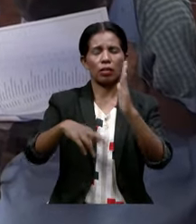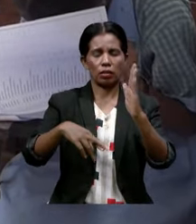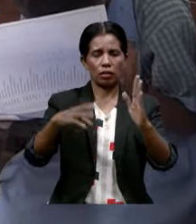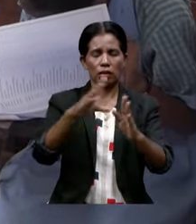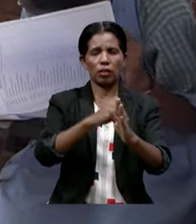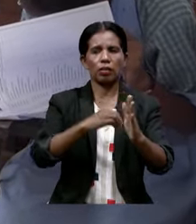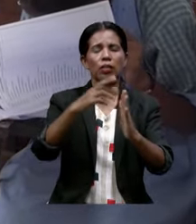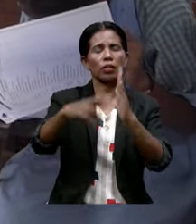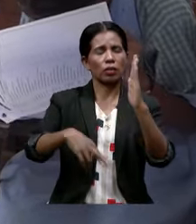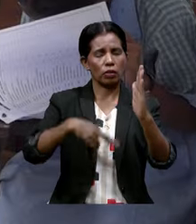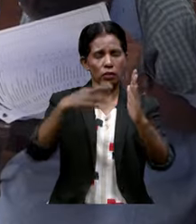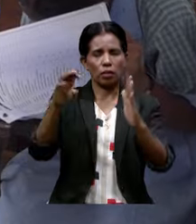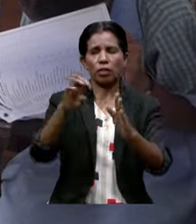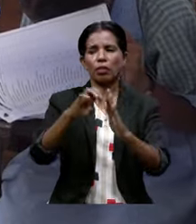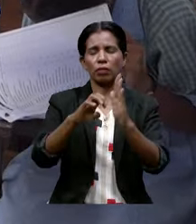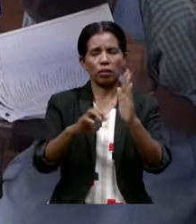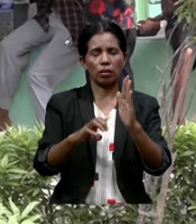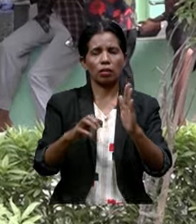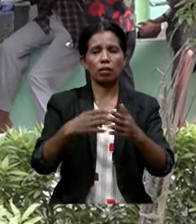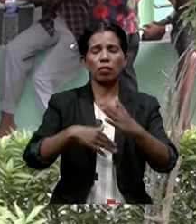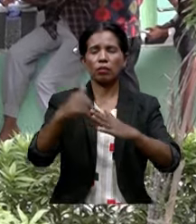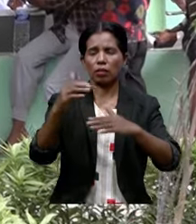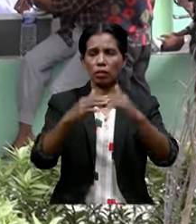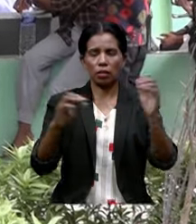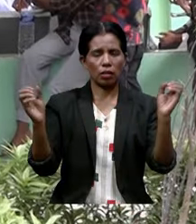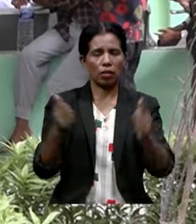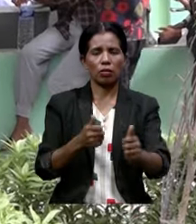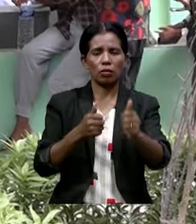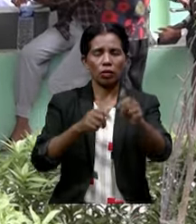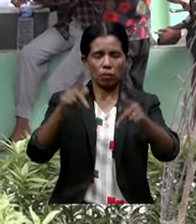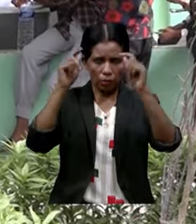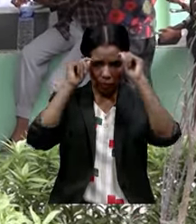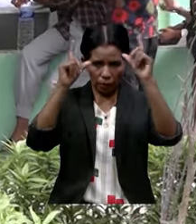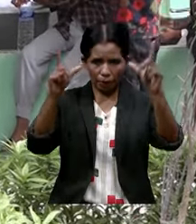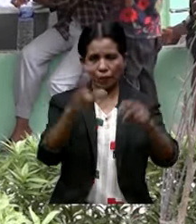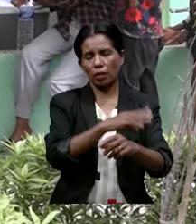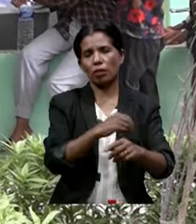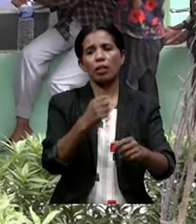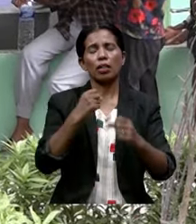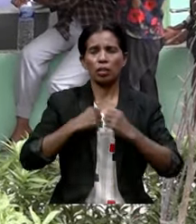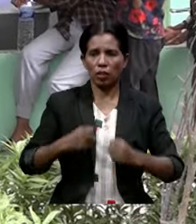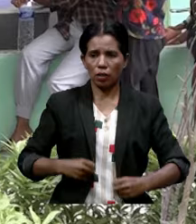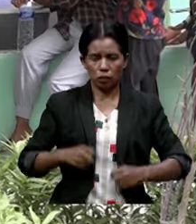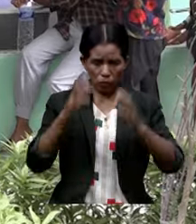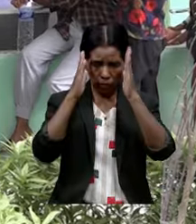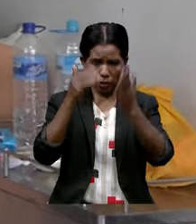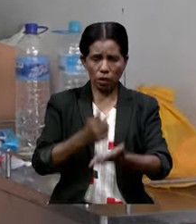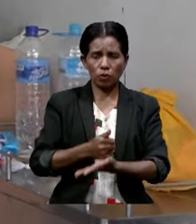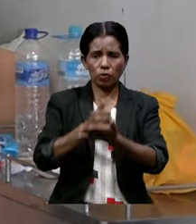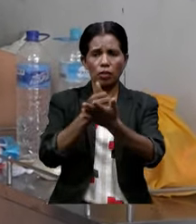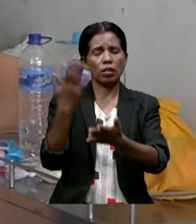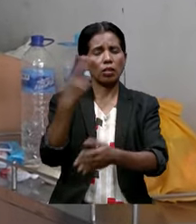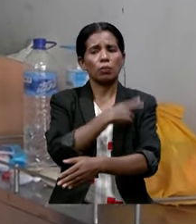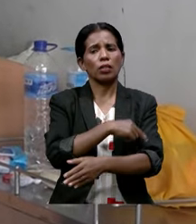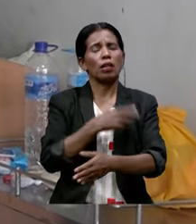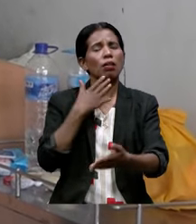la adekuadu, no recurso la tuirne sidade timorwanian. No iha aspetu saude fokaliu ba atendimentu iha hospital la diak,